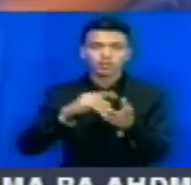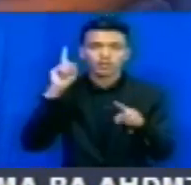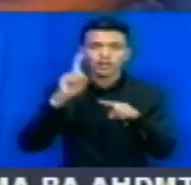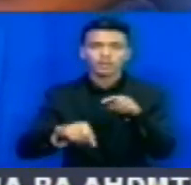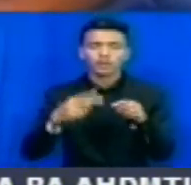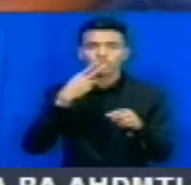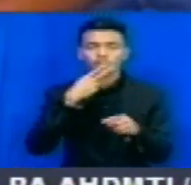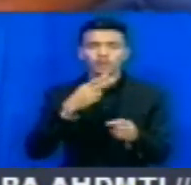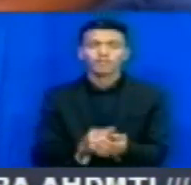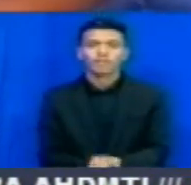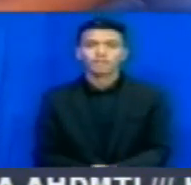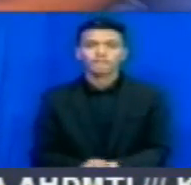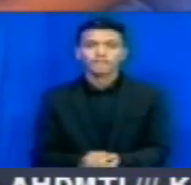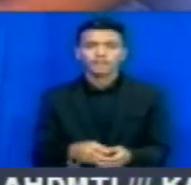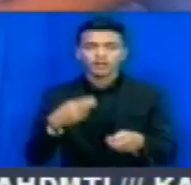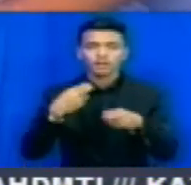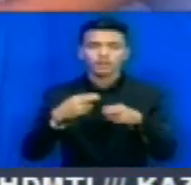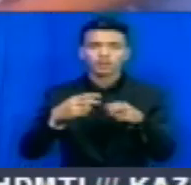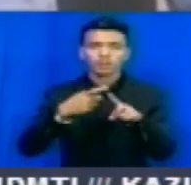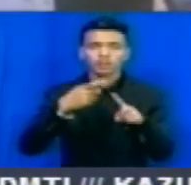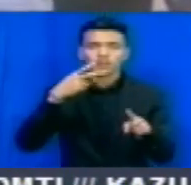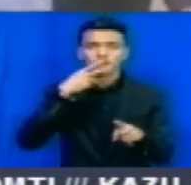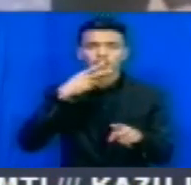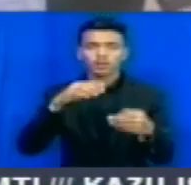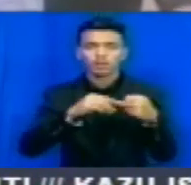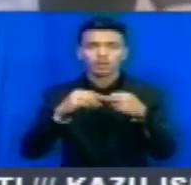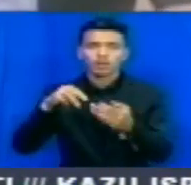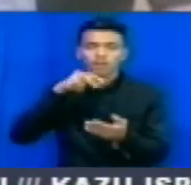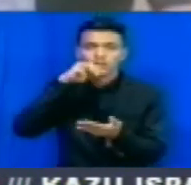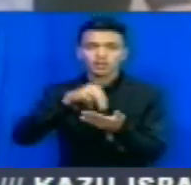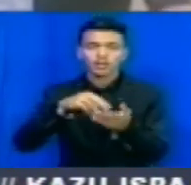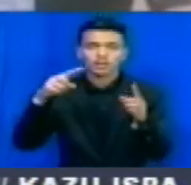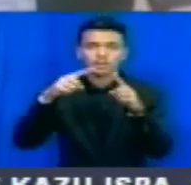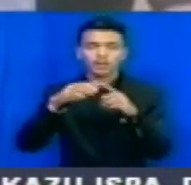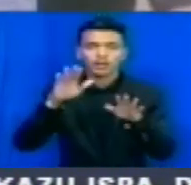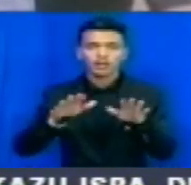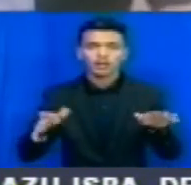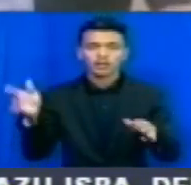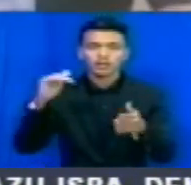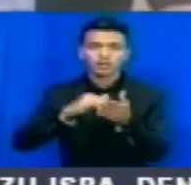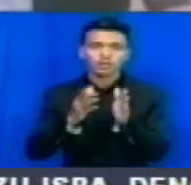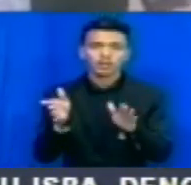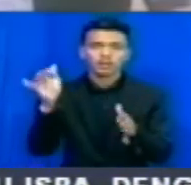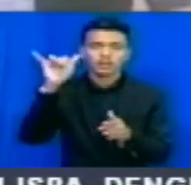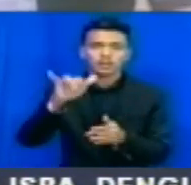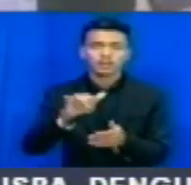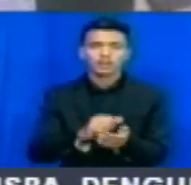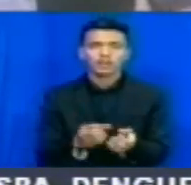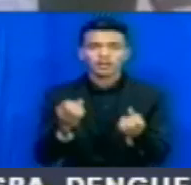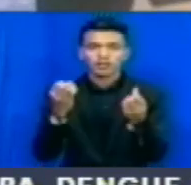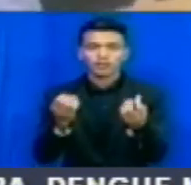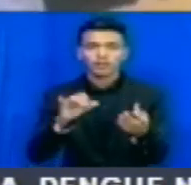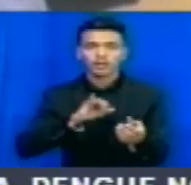fuma tabaku. Impactus dapat liu-liu karena kau mensajen itu pak aling student sira dalam barang